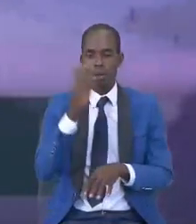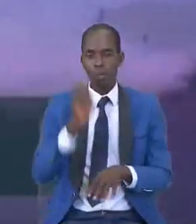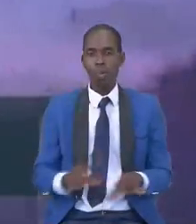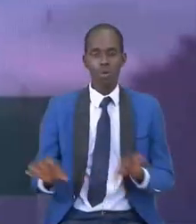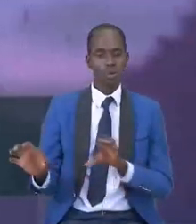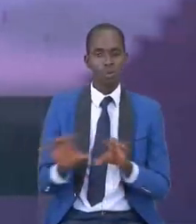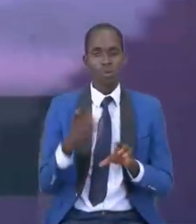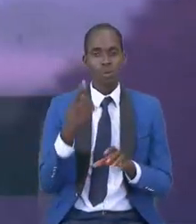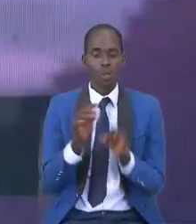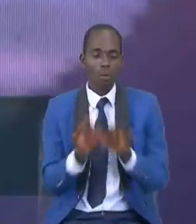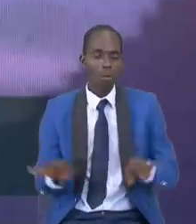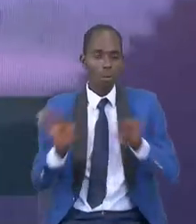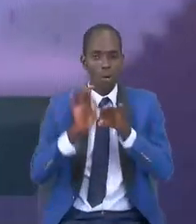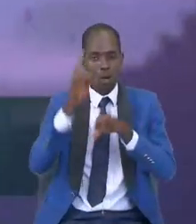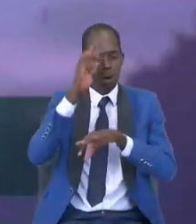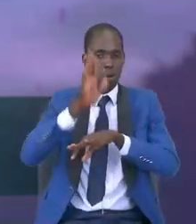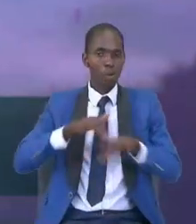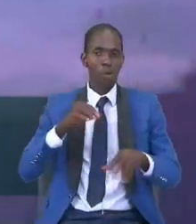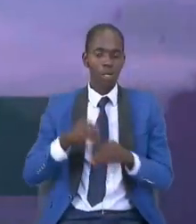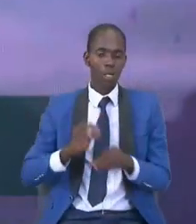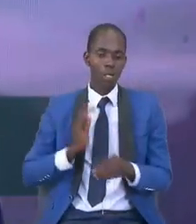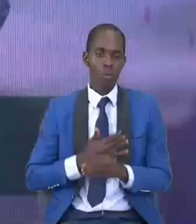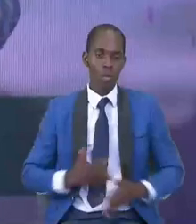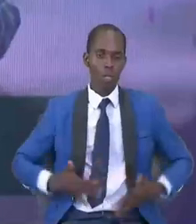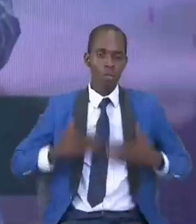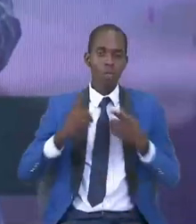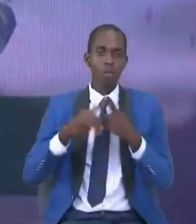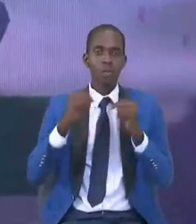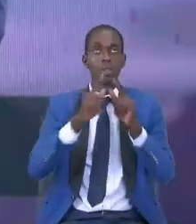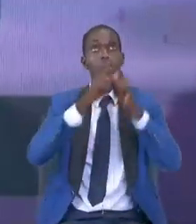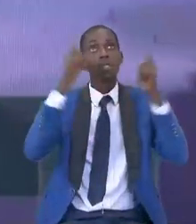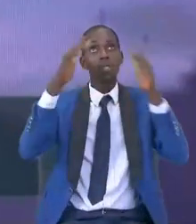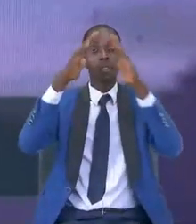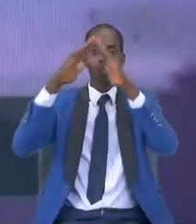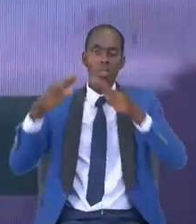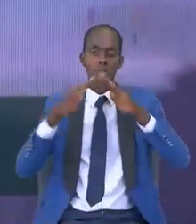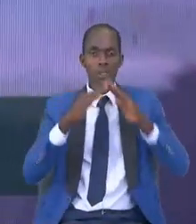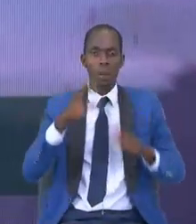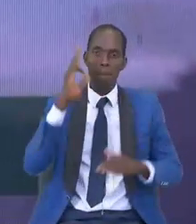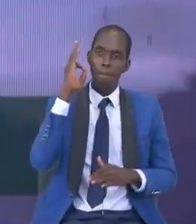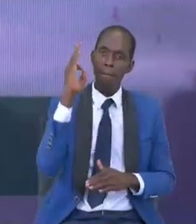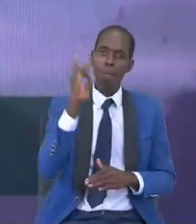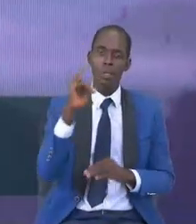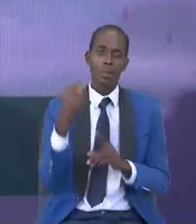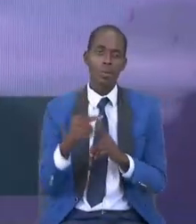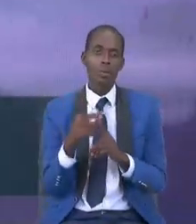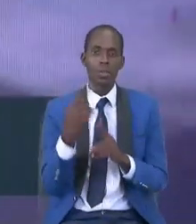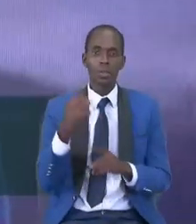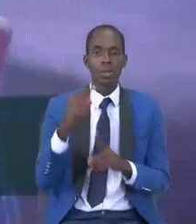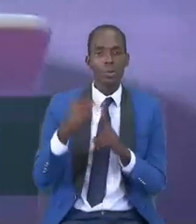faire, l'appel impératif dans notre vie à la grande ville, prêcher la parole,